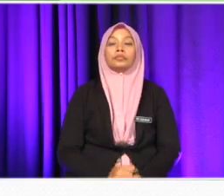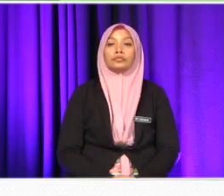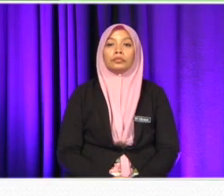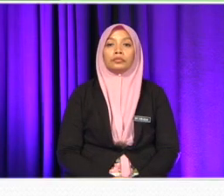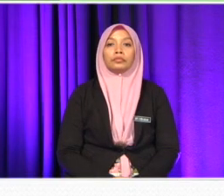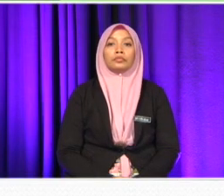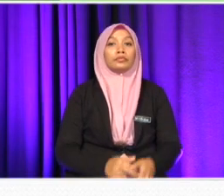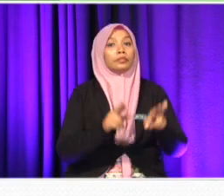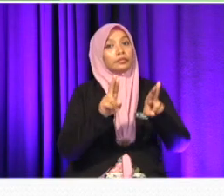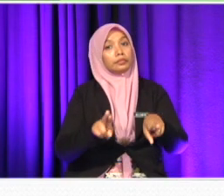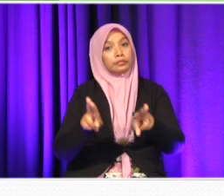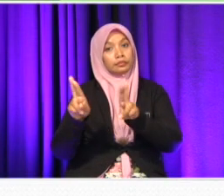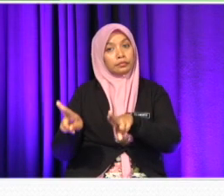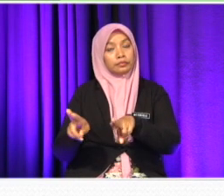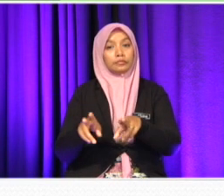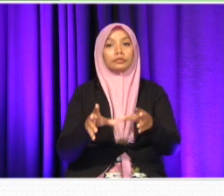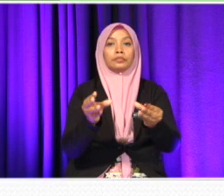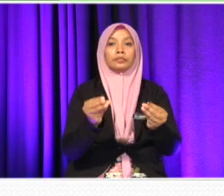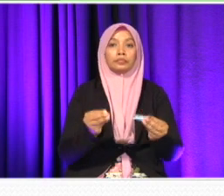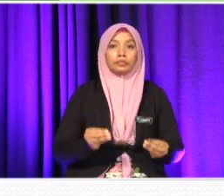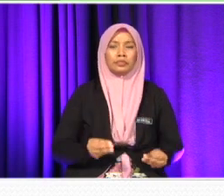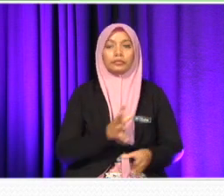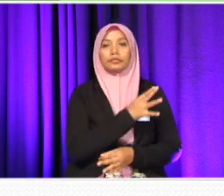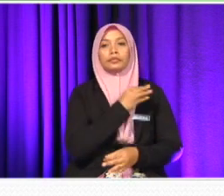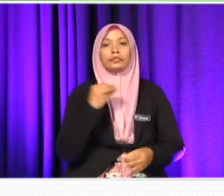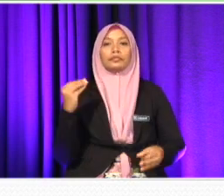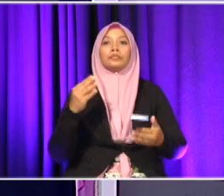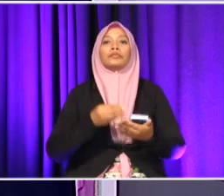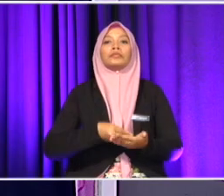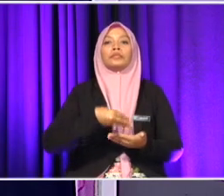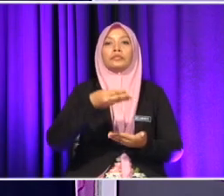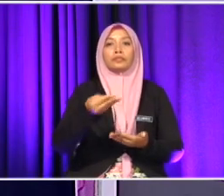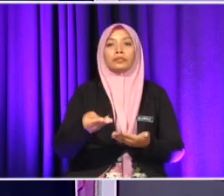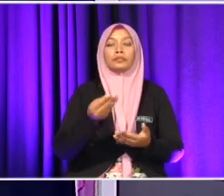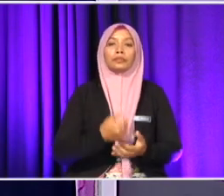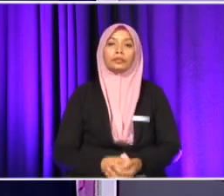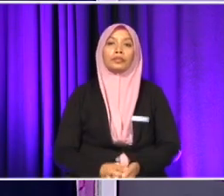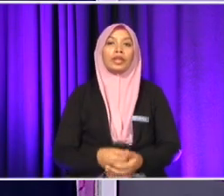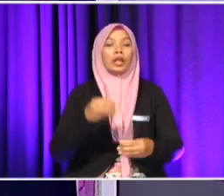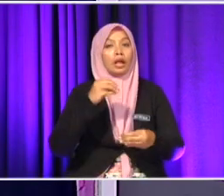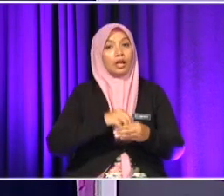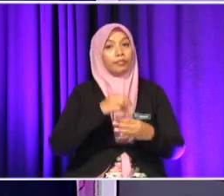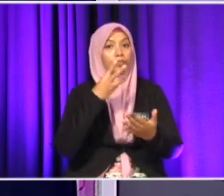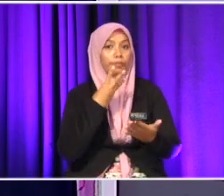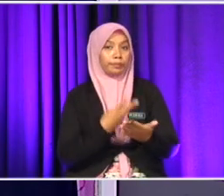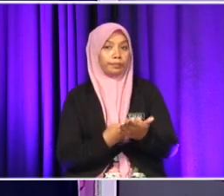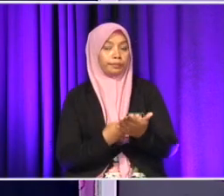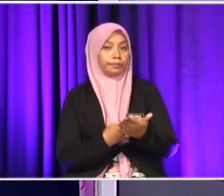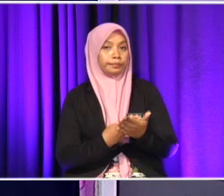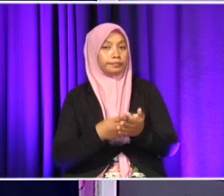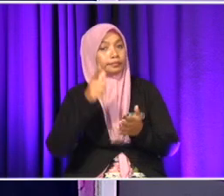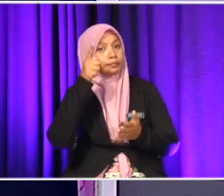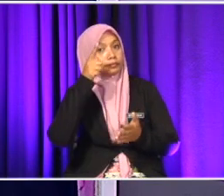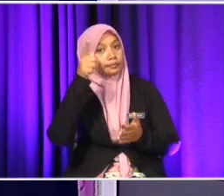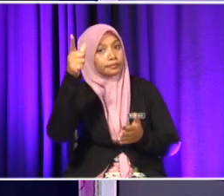merancang penerimaan dan pembayaran Oke dalam keuangan kalau kita lihat jabatan keuangan lah